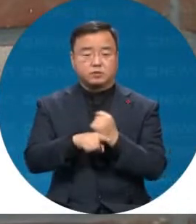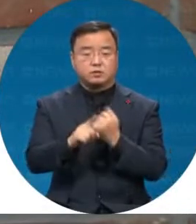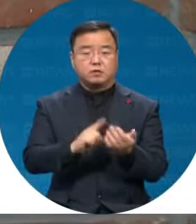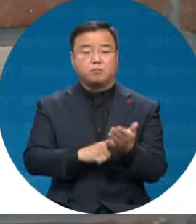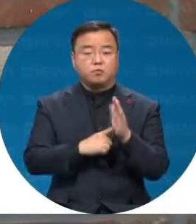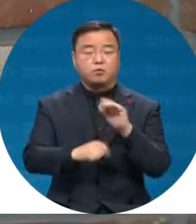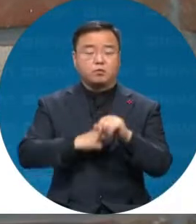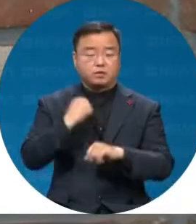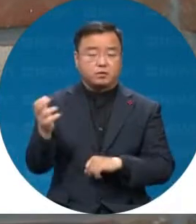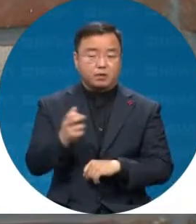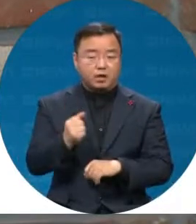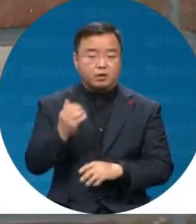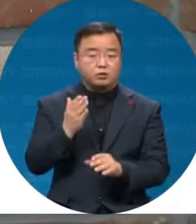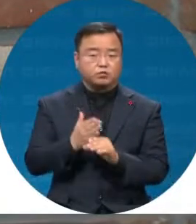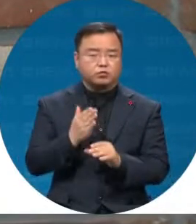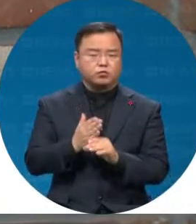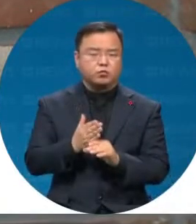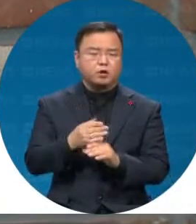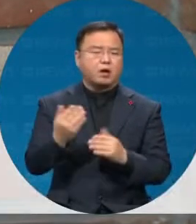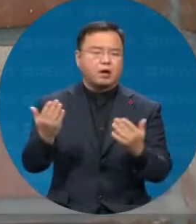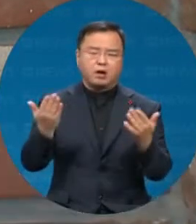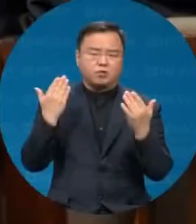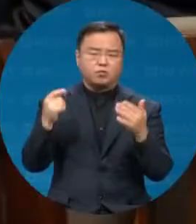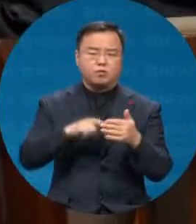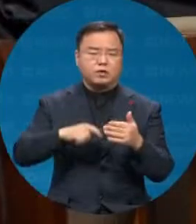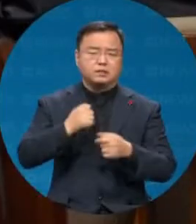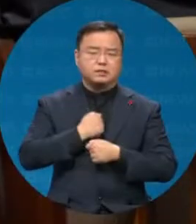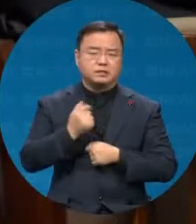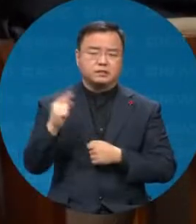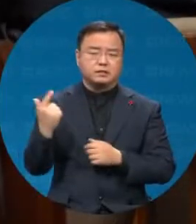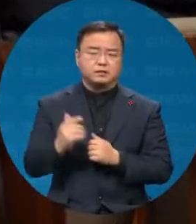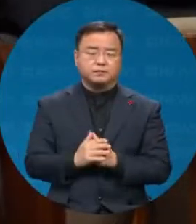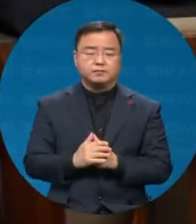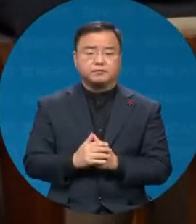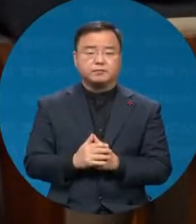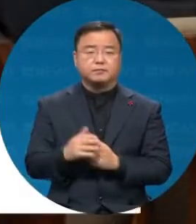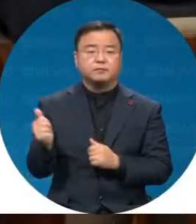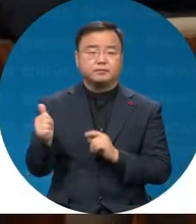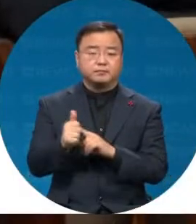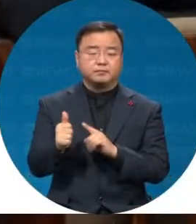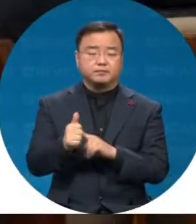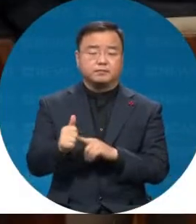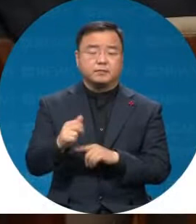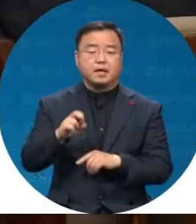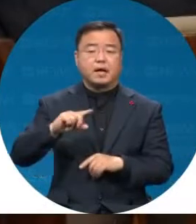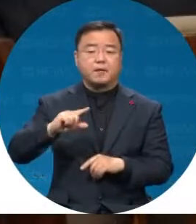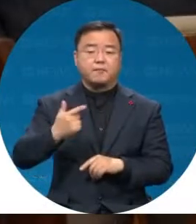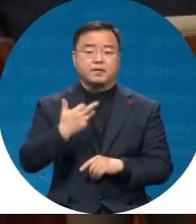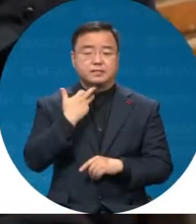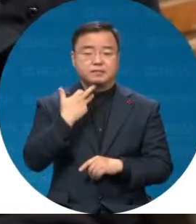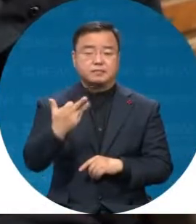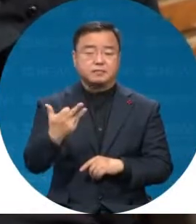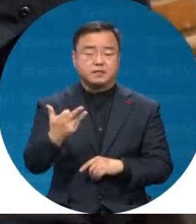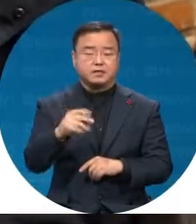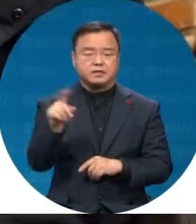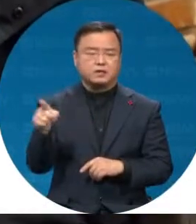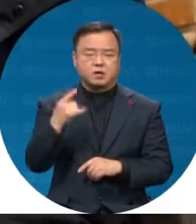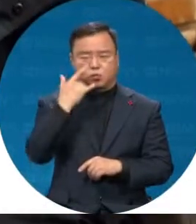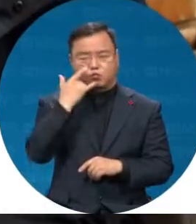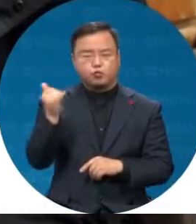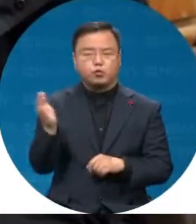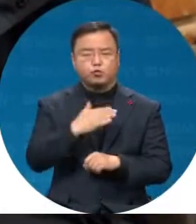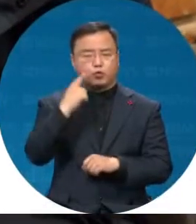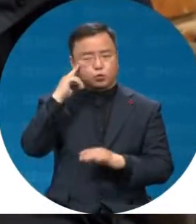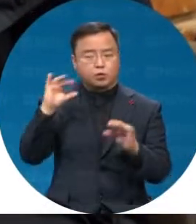학교에서는 배치 캐지 않고 있고 정 창구는 만 18세 미만이 당원 가입 때 부모 동의를 받도록